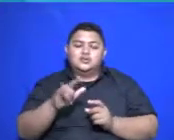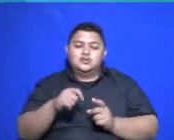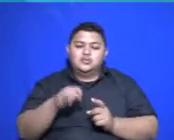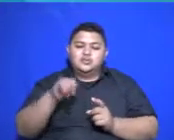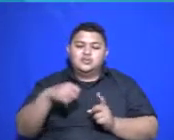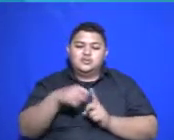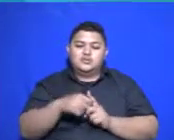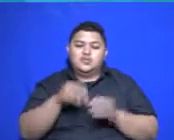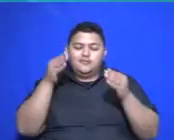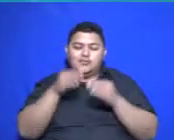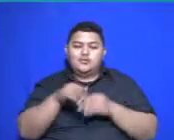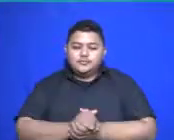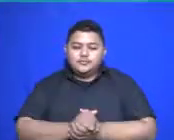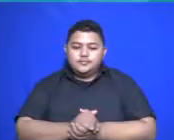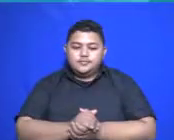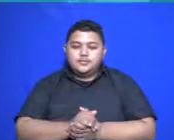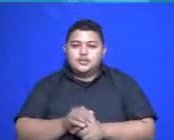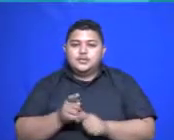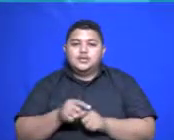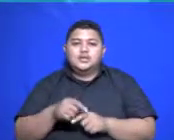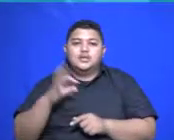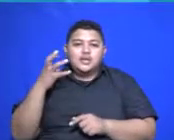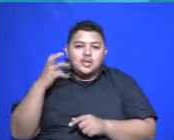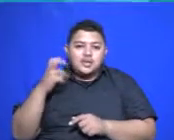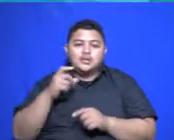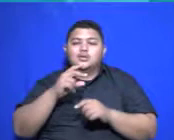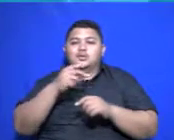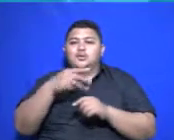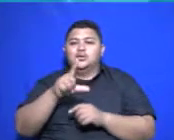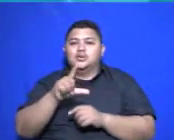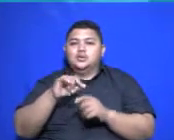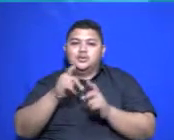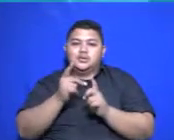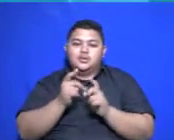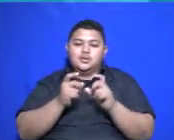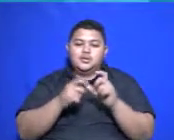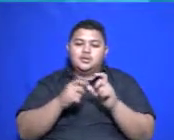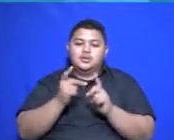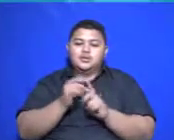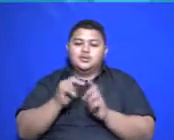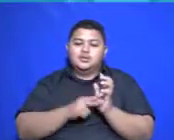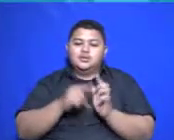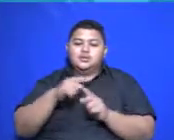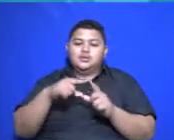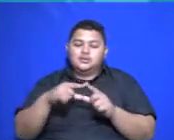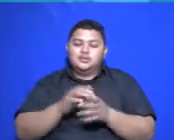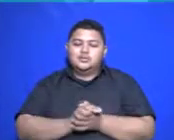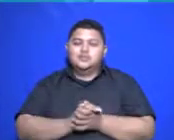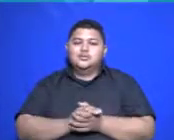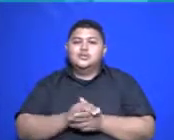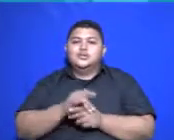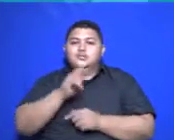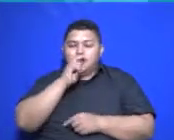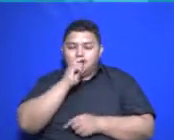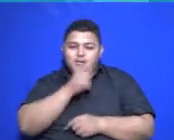mohon juga kita fokus ke sana. Saya cuma mau tanya untuk Pak Menteri Koperasi. Pak Menteri,